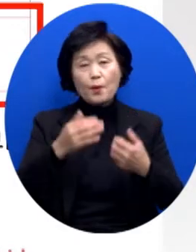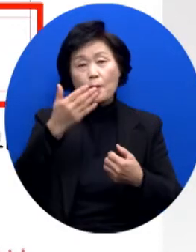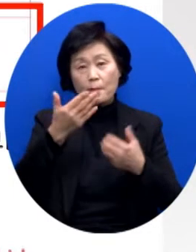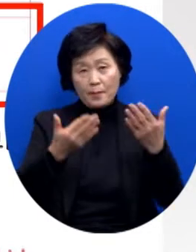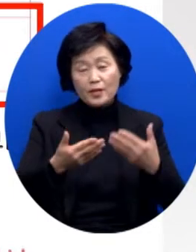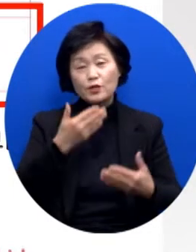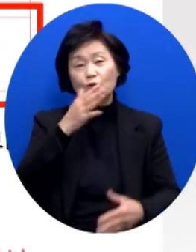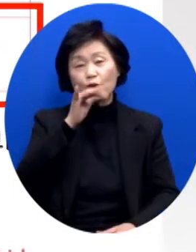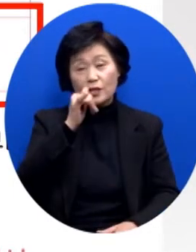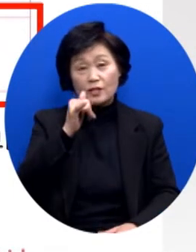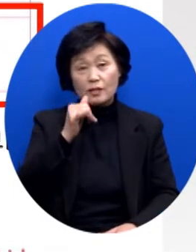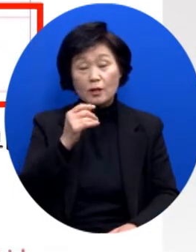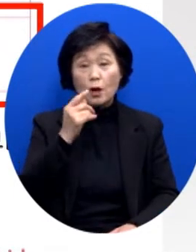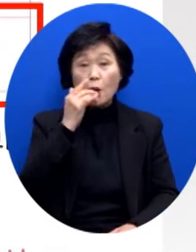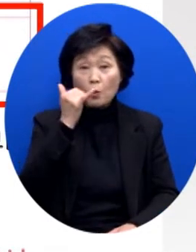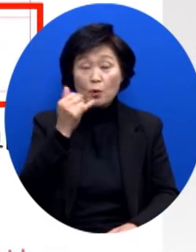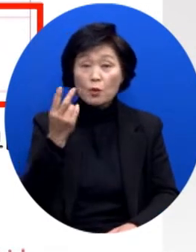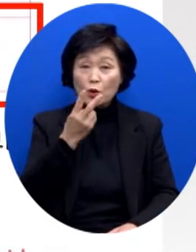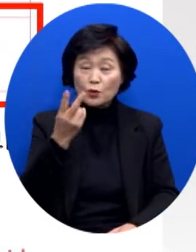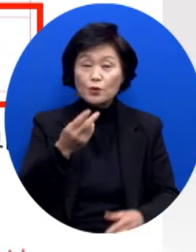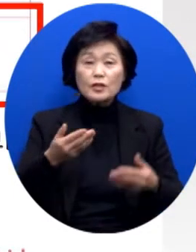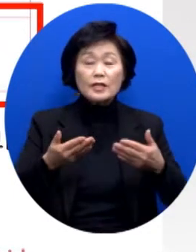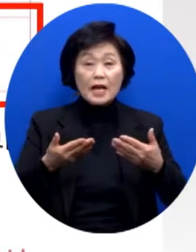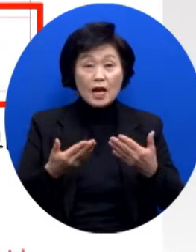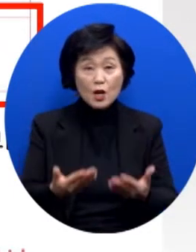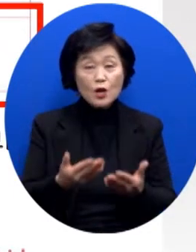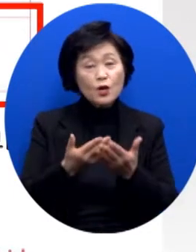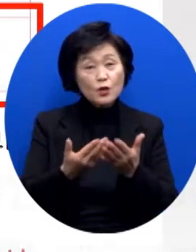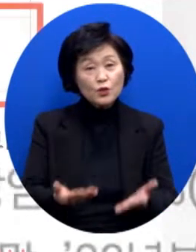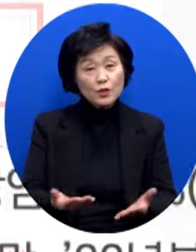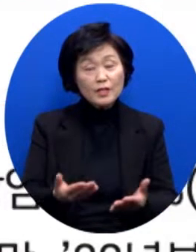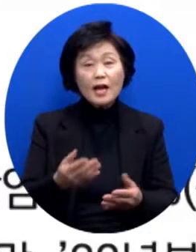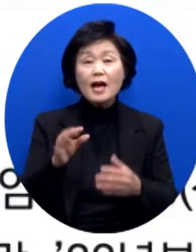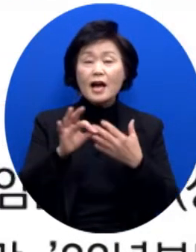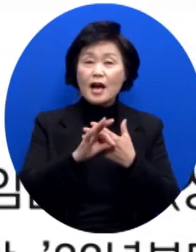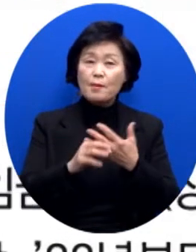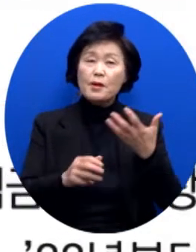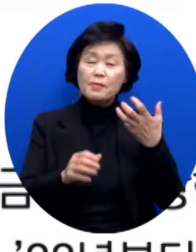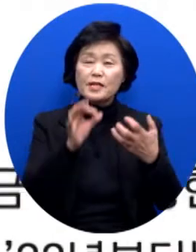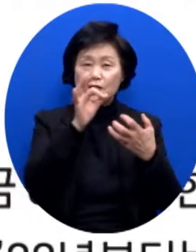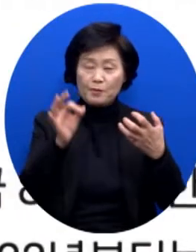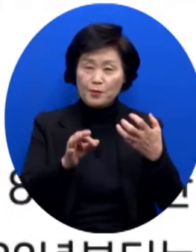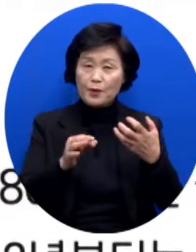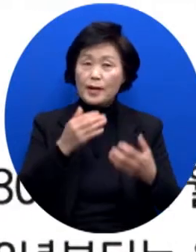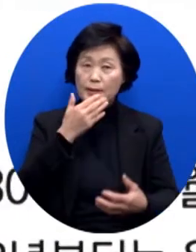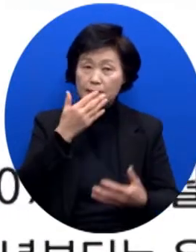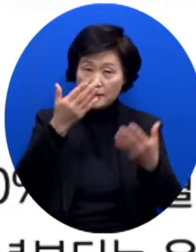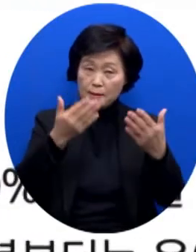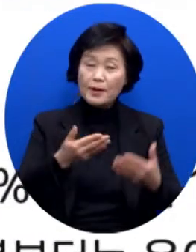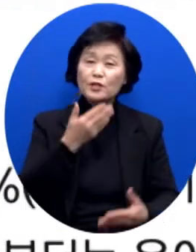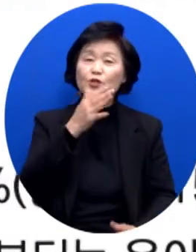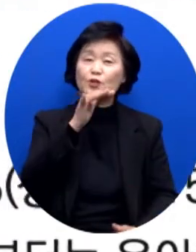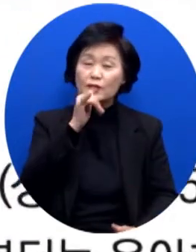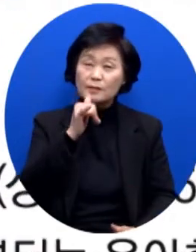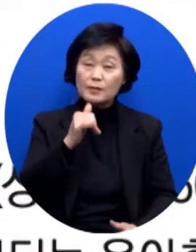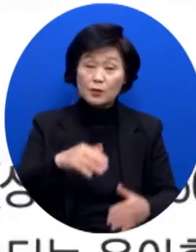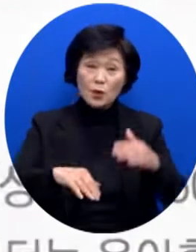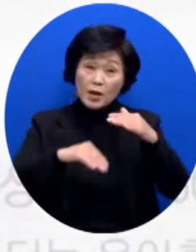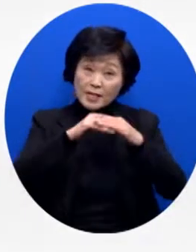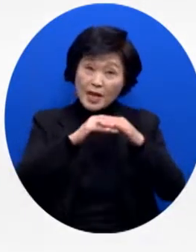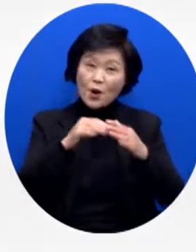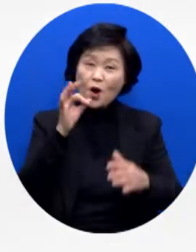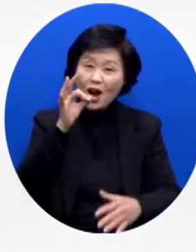3개월 동안 통상임금에 100% 까지도 받을 수 있습니다 지급금액 상한선이 있던 점은 유의해야 겠습니다